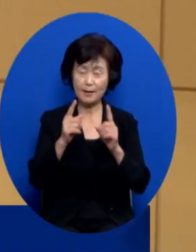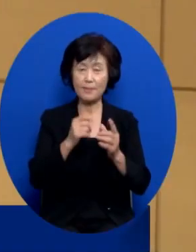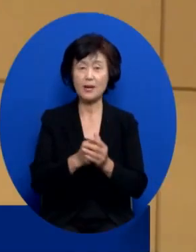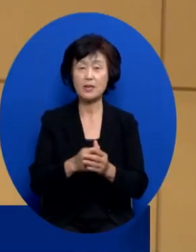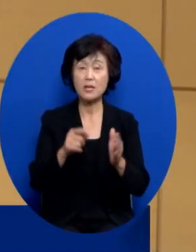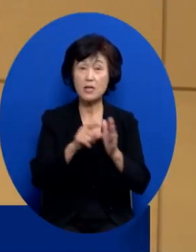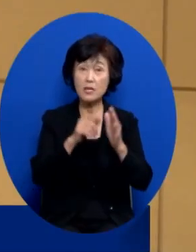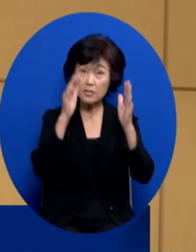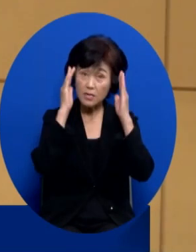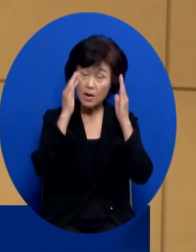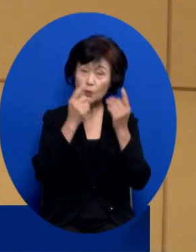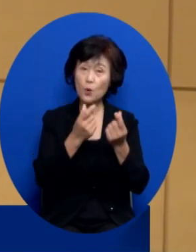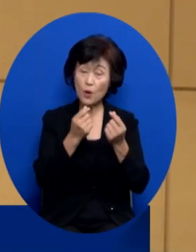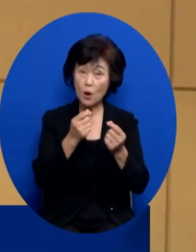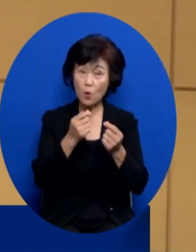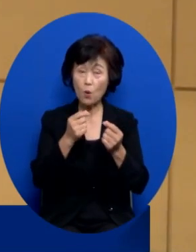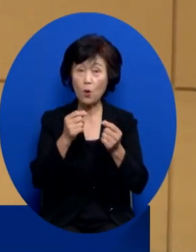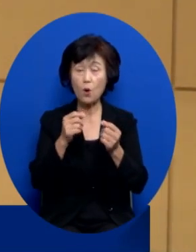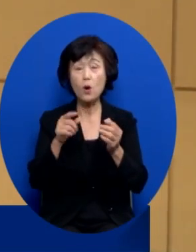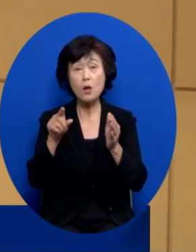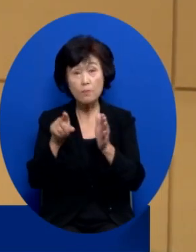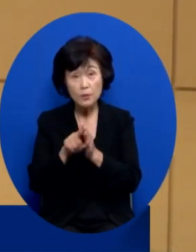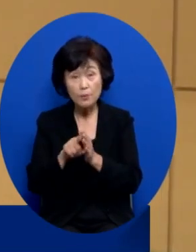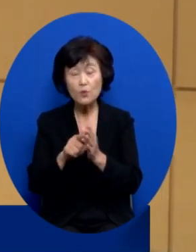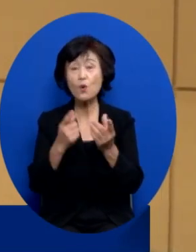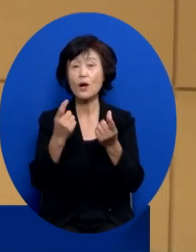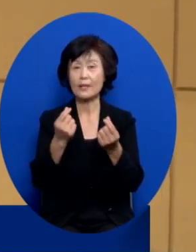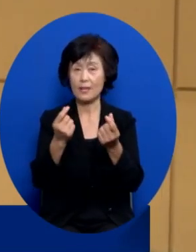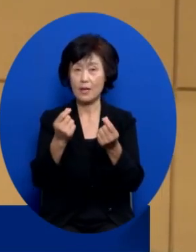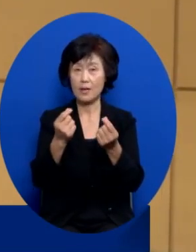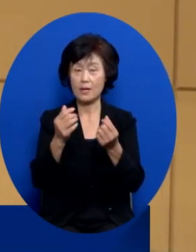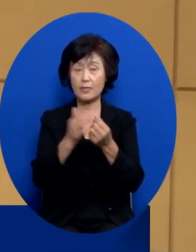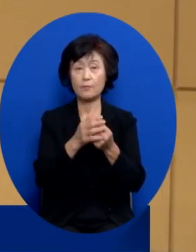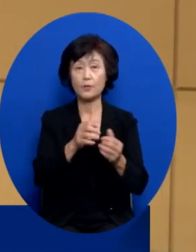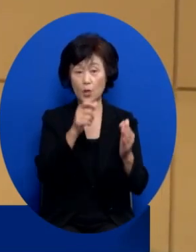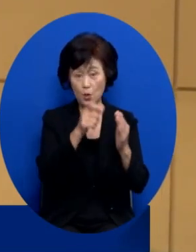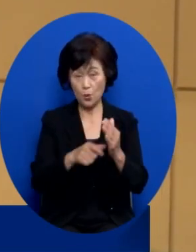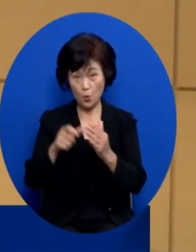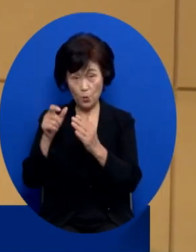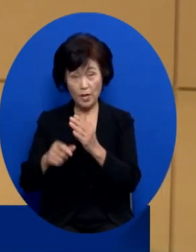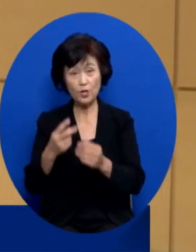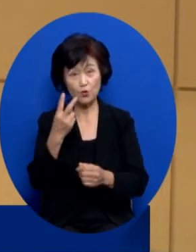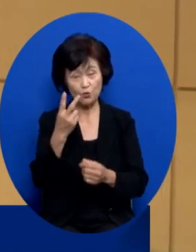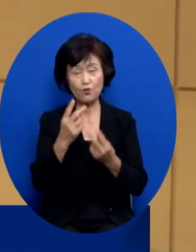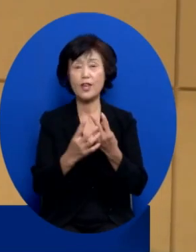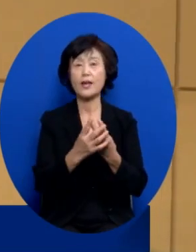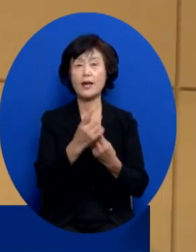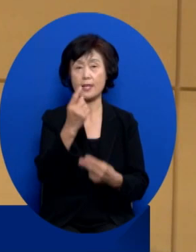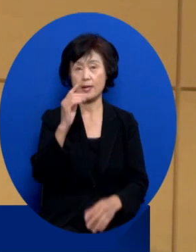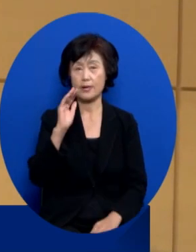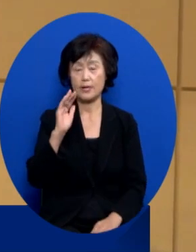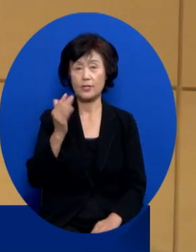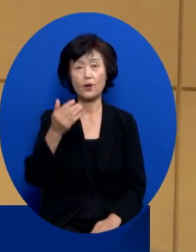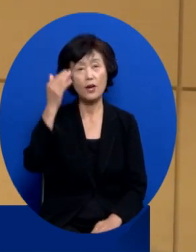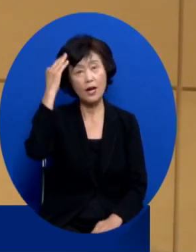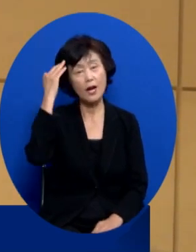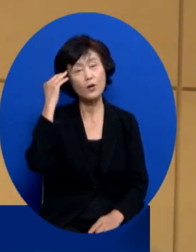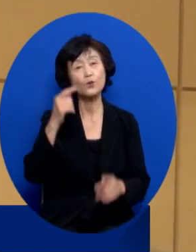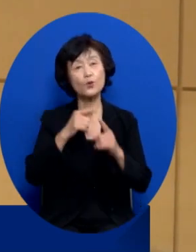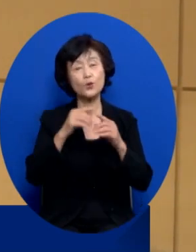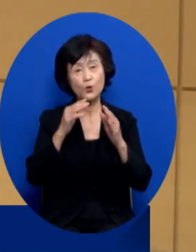신학도 갔고 신학도 같으니까 이제 두 개 교단에 잘 합해서 한국